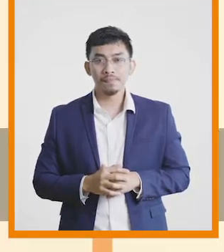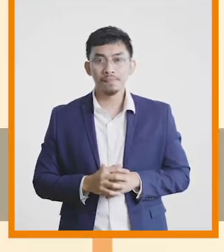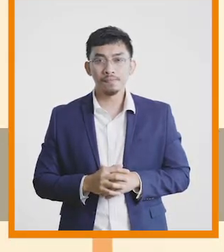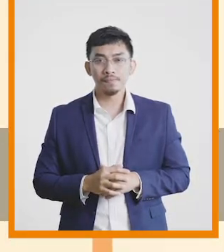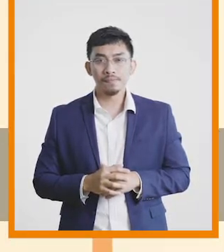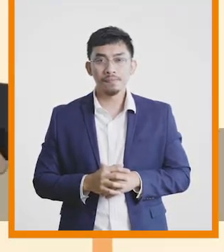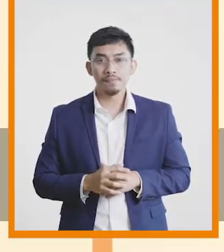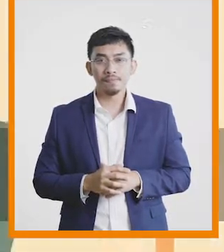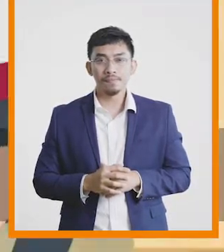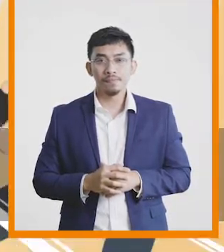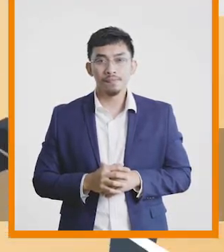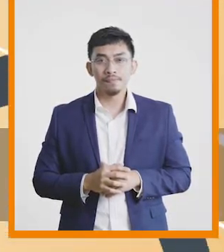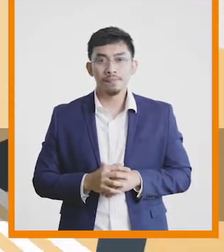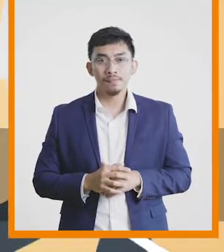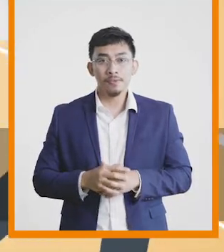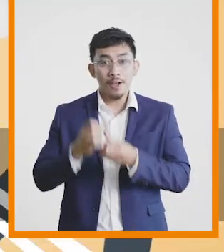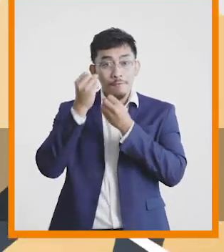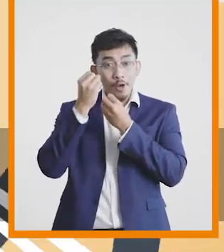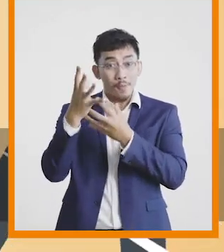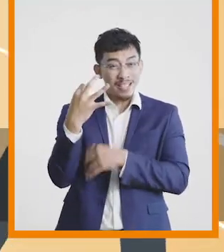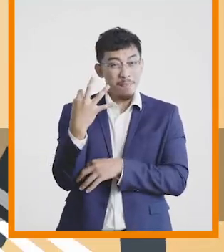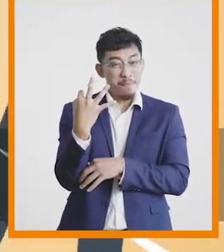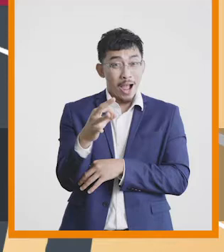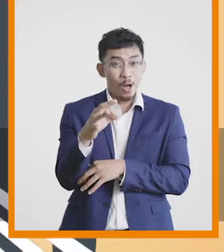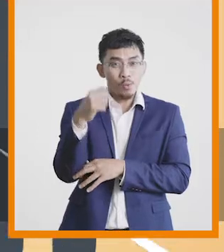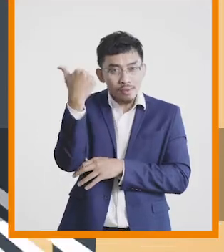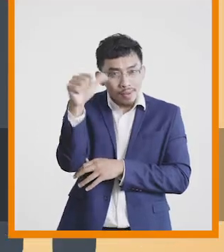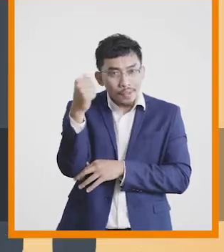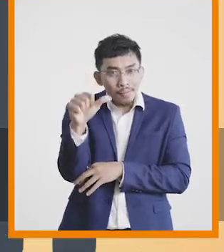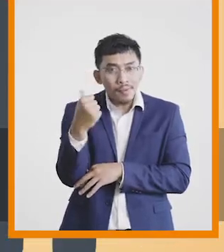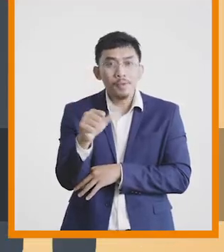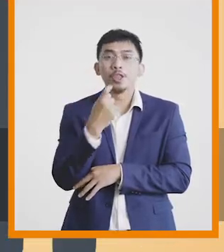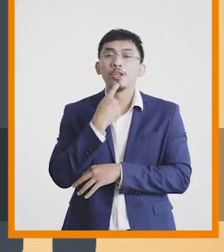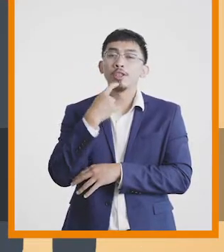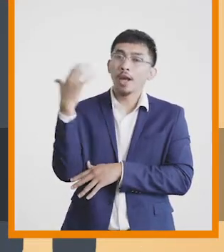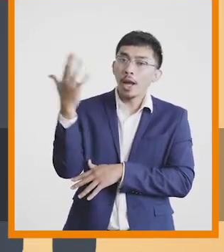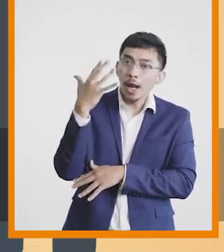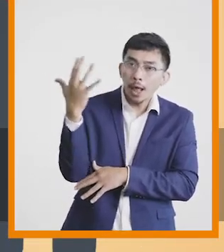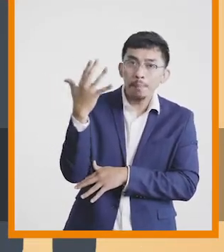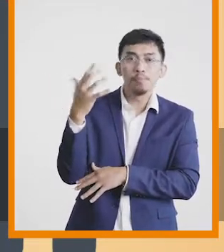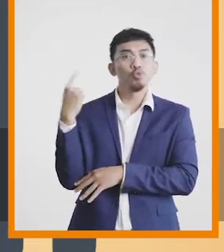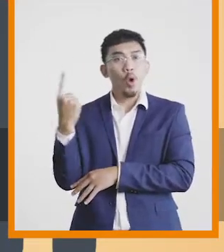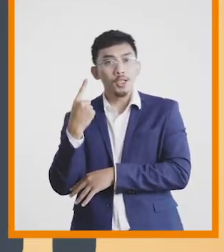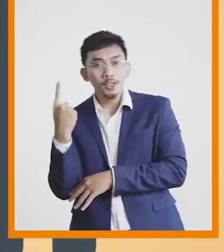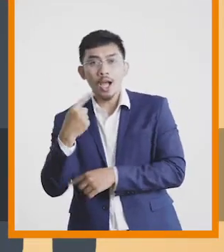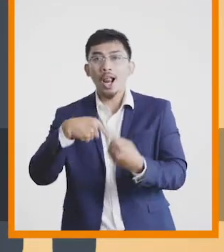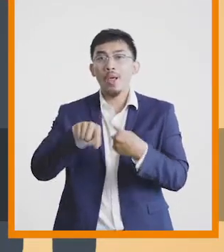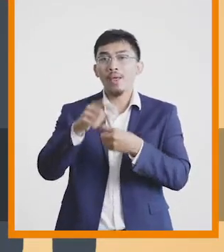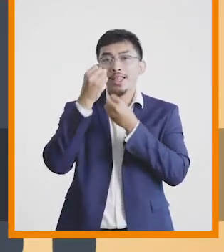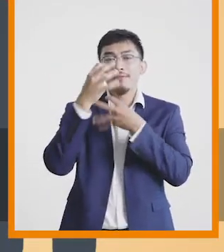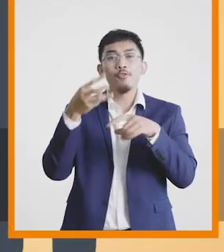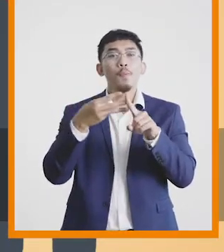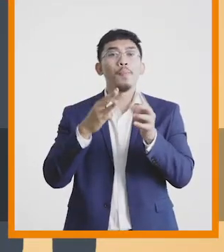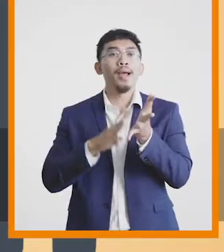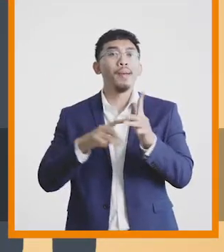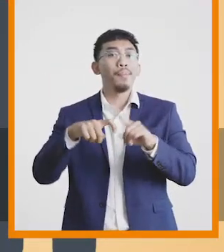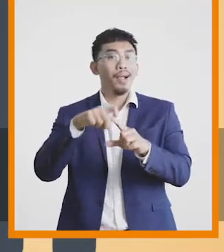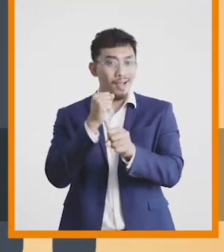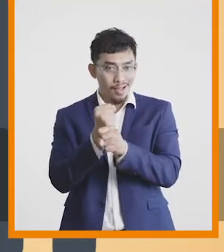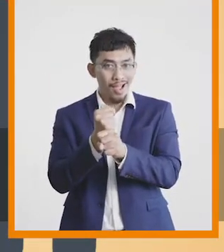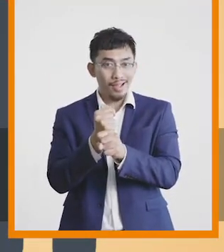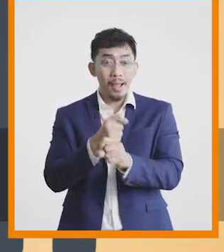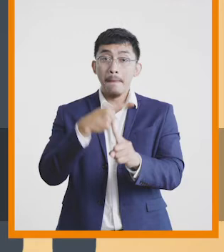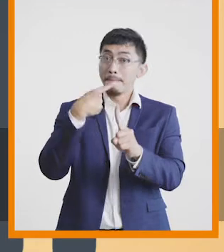Idedane presiden ngerere gatre sane anyar indik kewentenang iklim mewah cuaca saking info BMKG, kenten taler saking